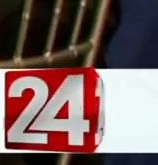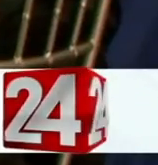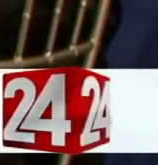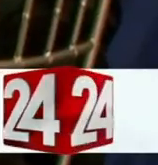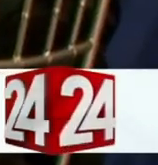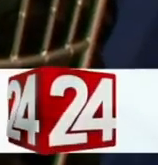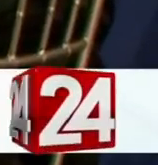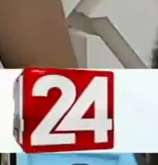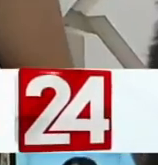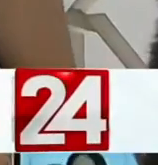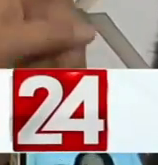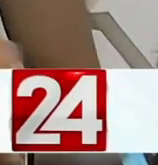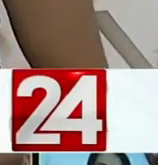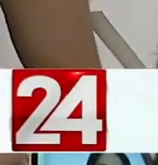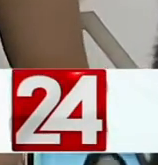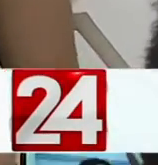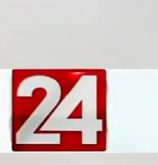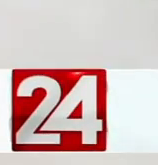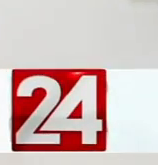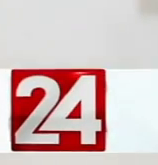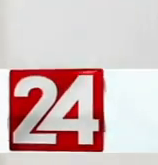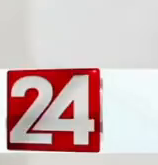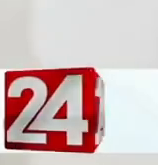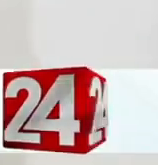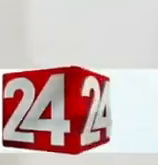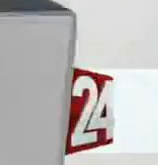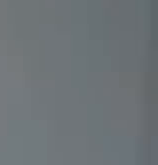pagbibidahang proyekto kaya ang dapat abangan?